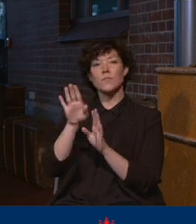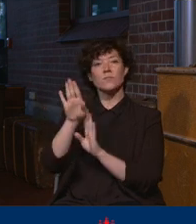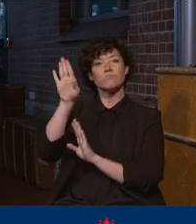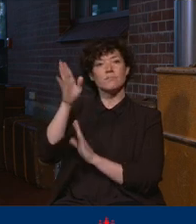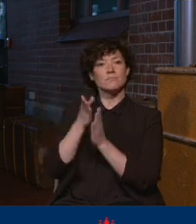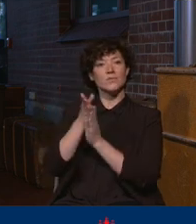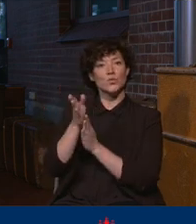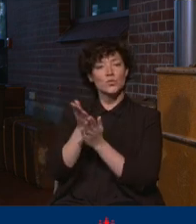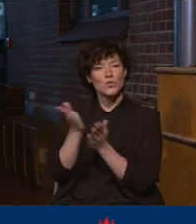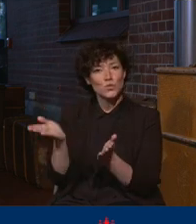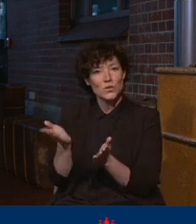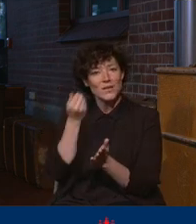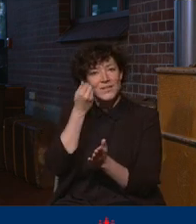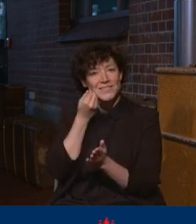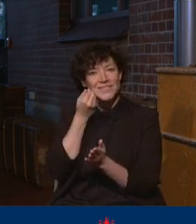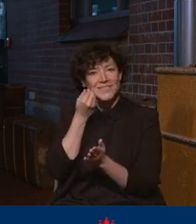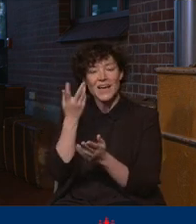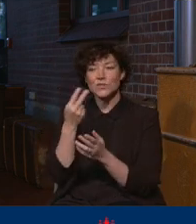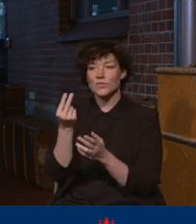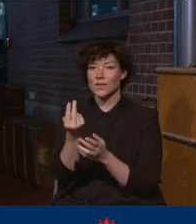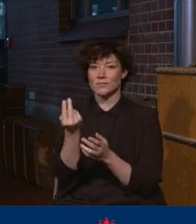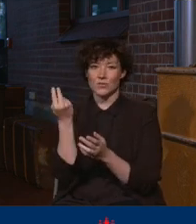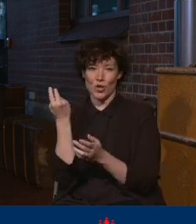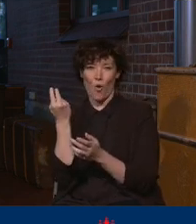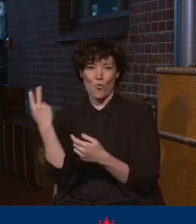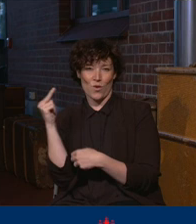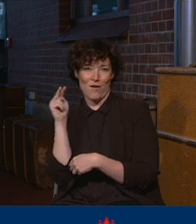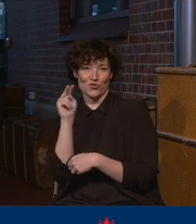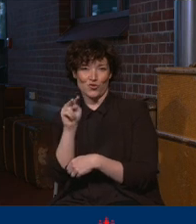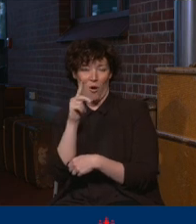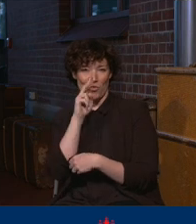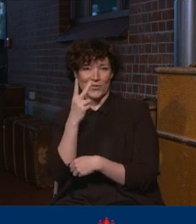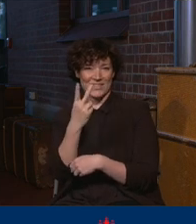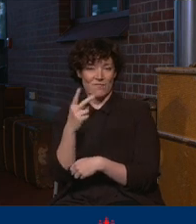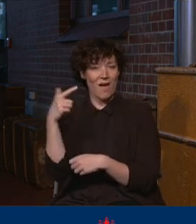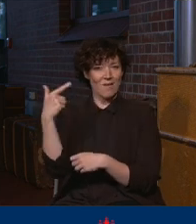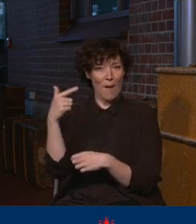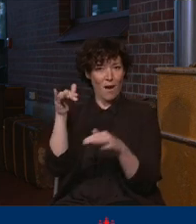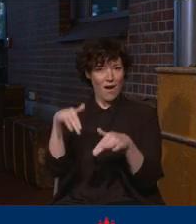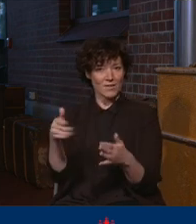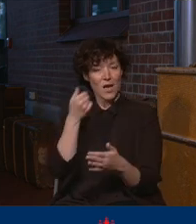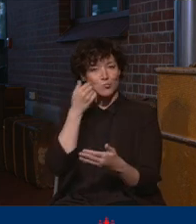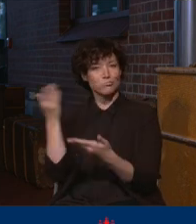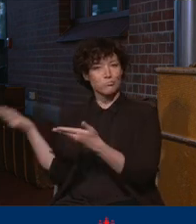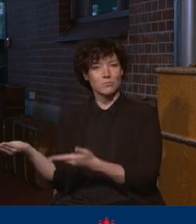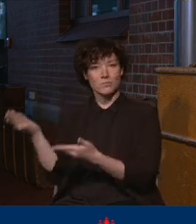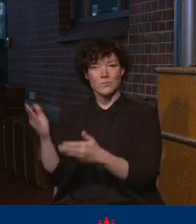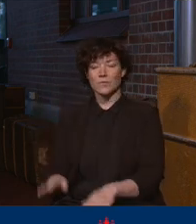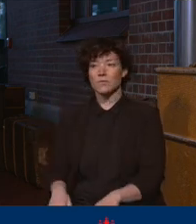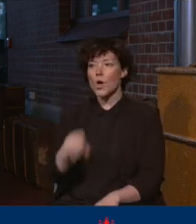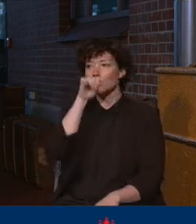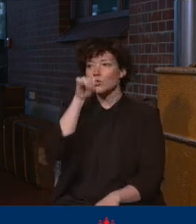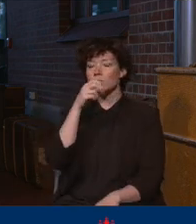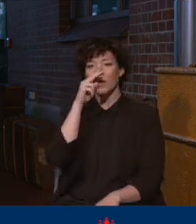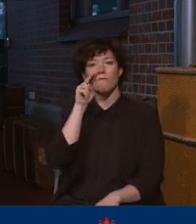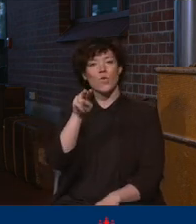ja so nett wird er nach hinten gucken oder in die kamera wir haben da die zwei kameras also eine davon dann schaue ich lieber nach vorne ist